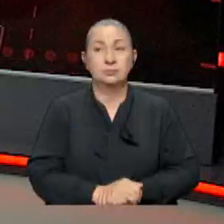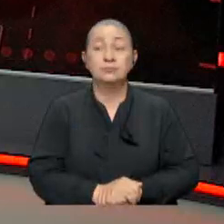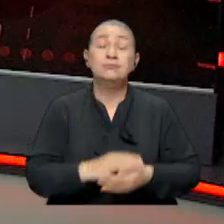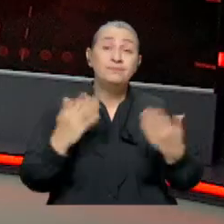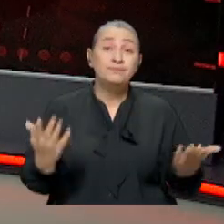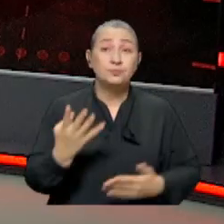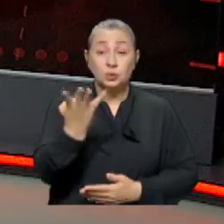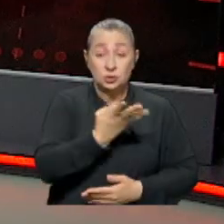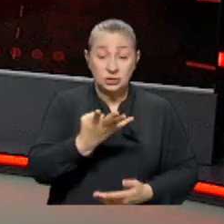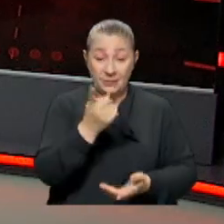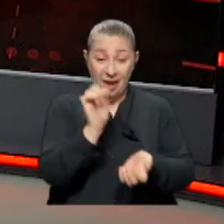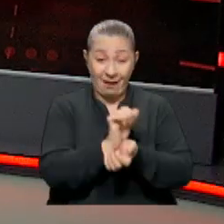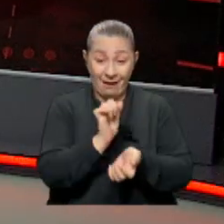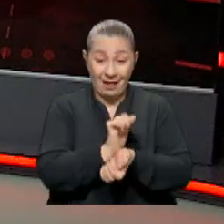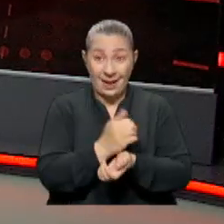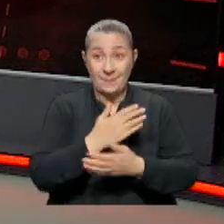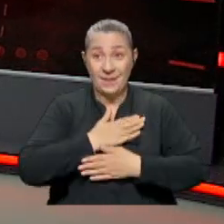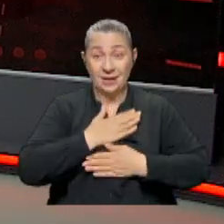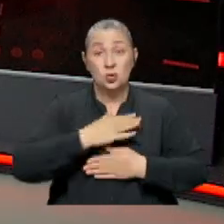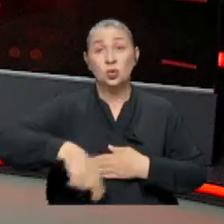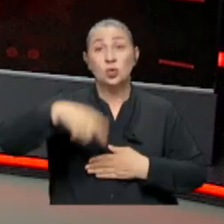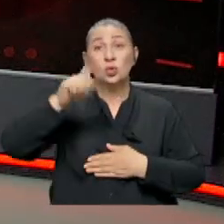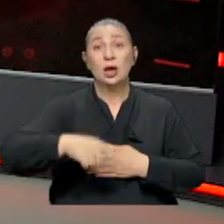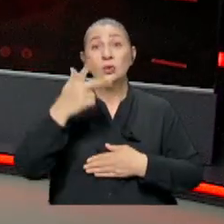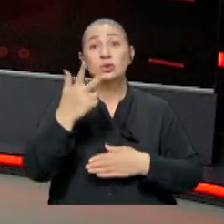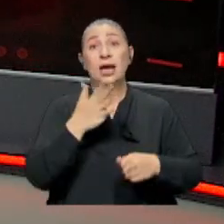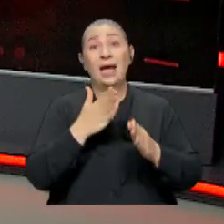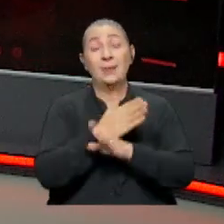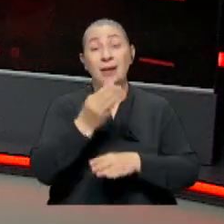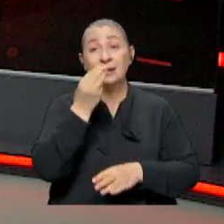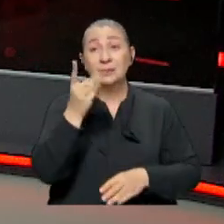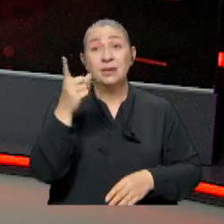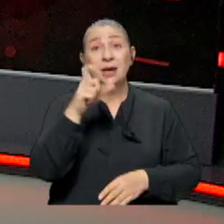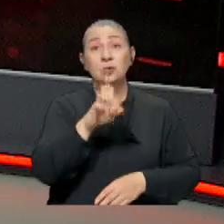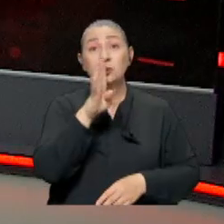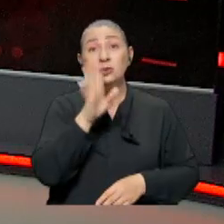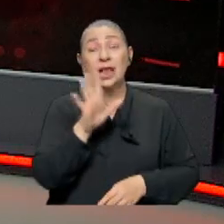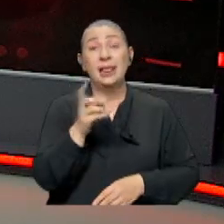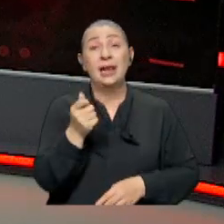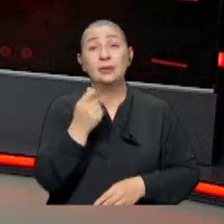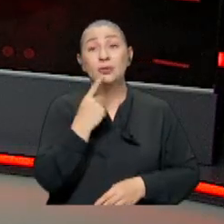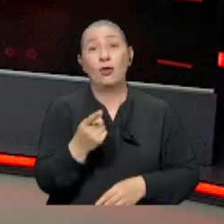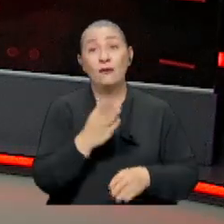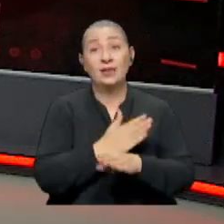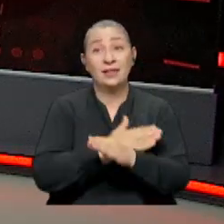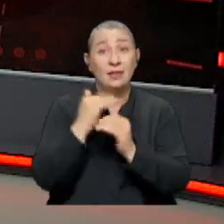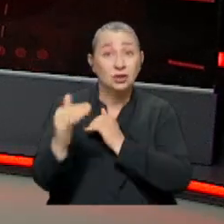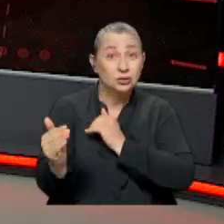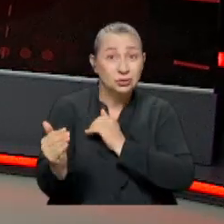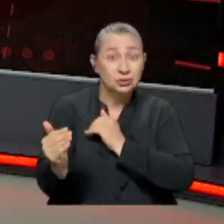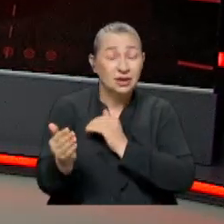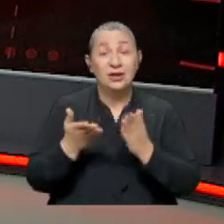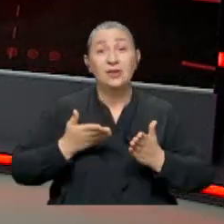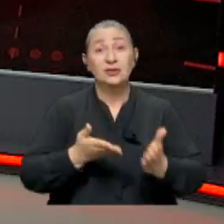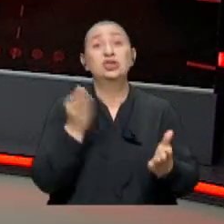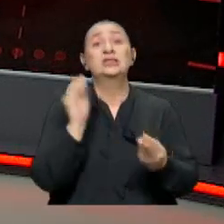Evet, 4 kişilik bir aileyim ben, günde 3 tane yenmiş olsa ayda 450 lira diyor vatandaş.